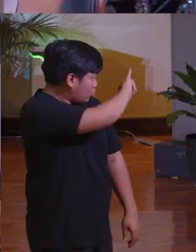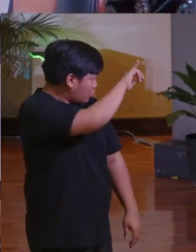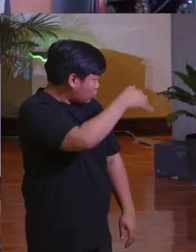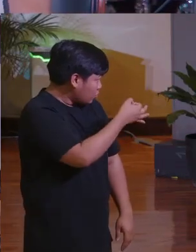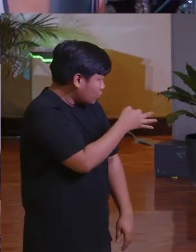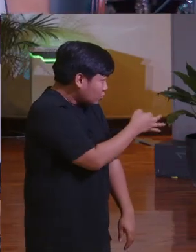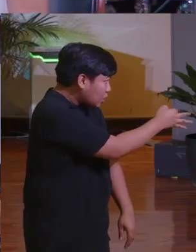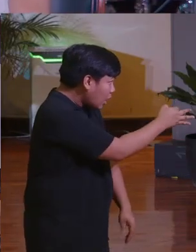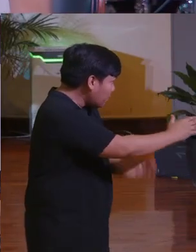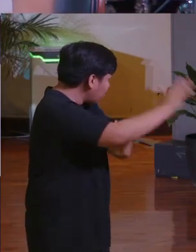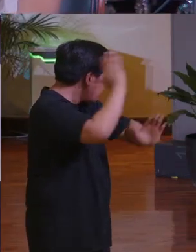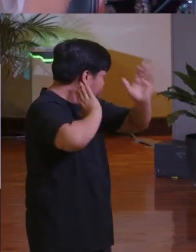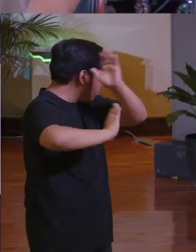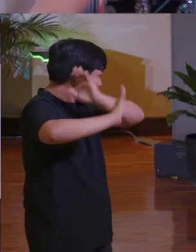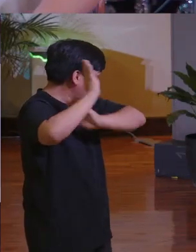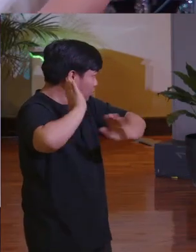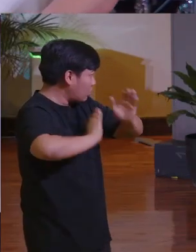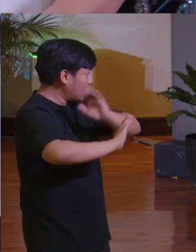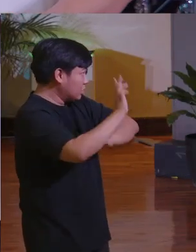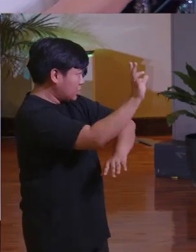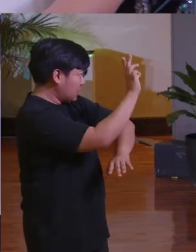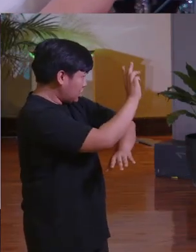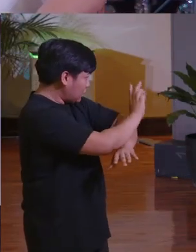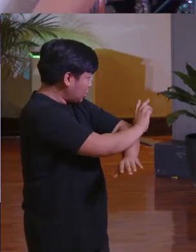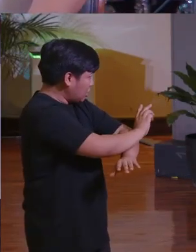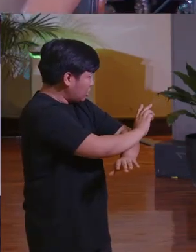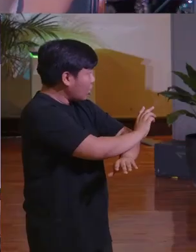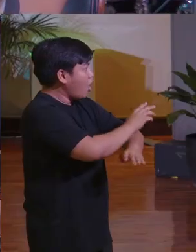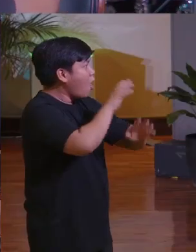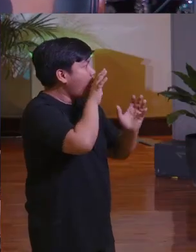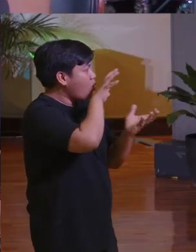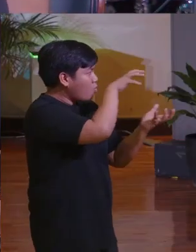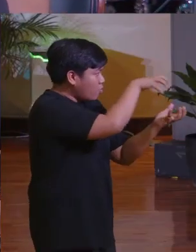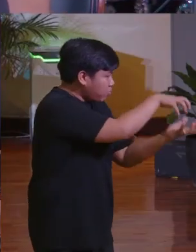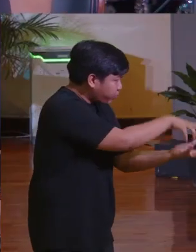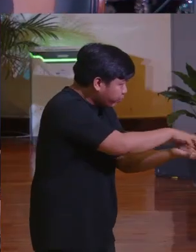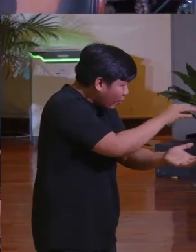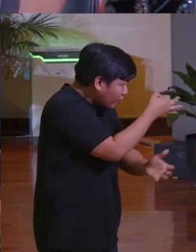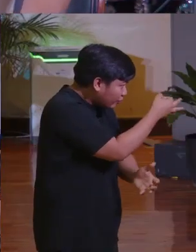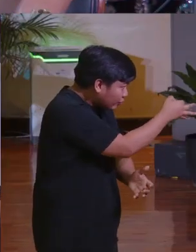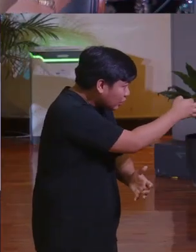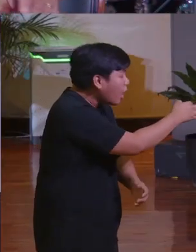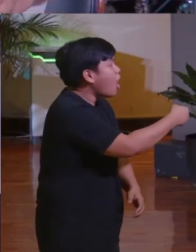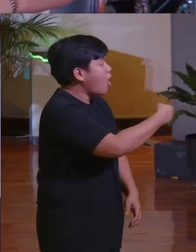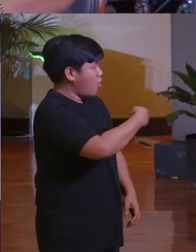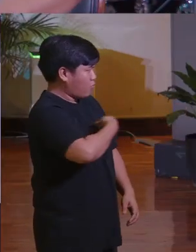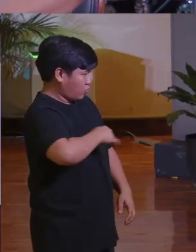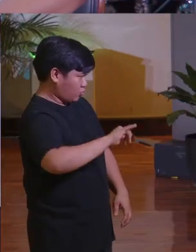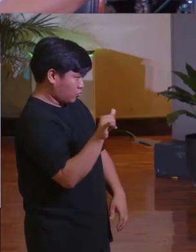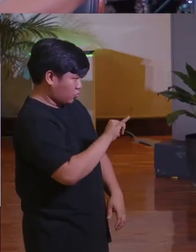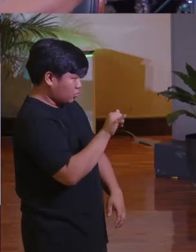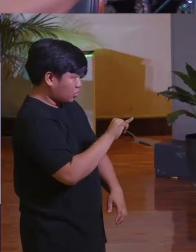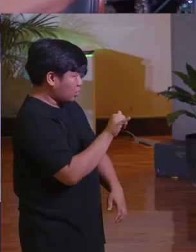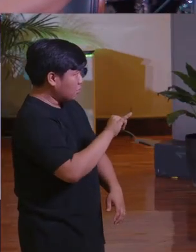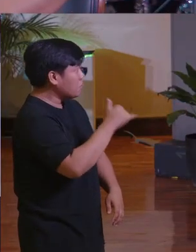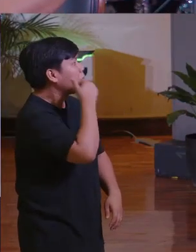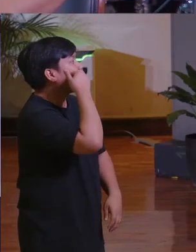and 3 nights in the belly of the great fish, so will the Son of Man be 3 days and 3 nights in the heart of the